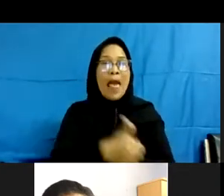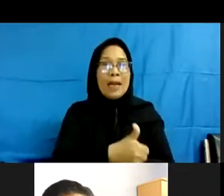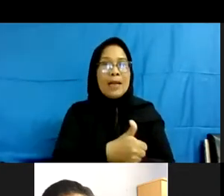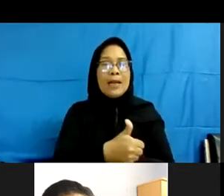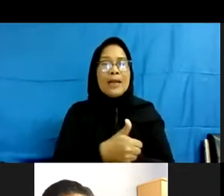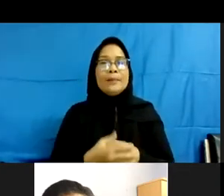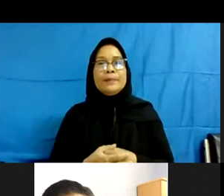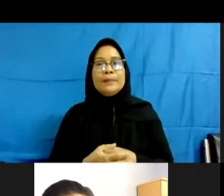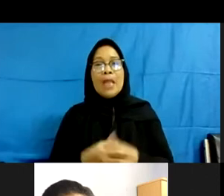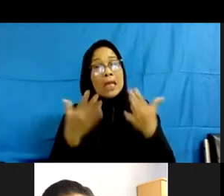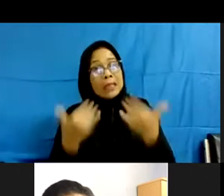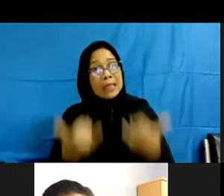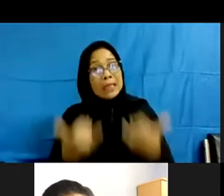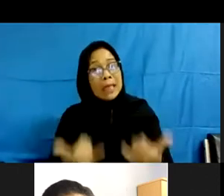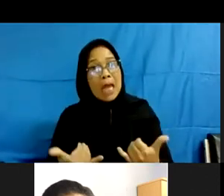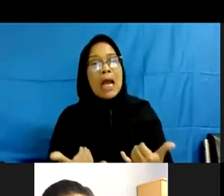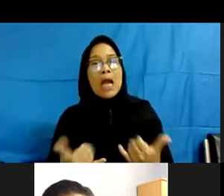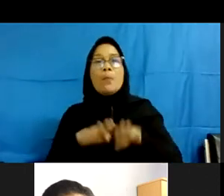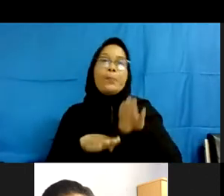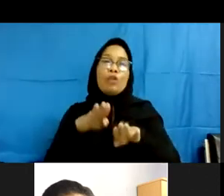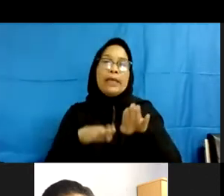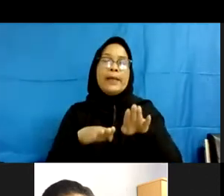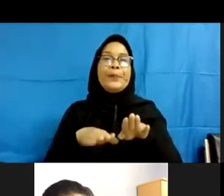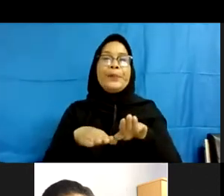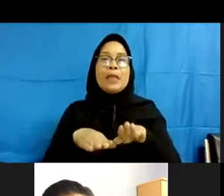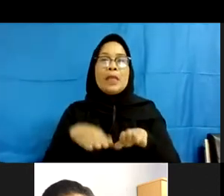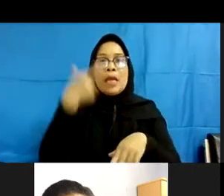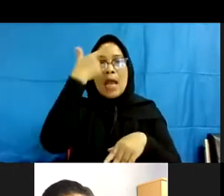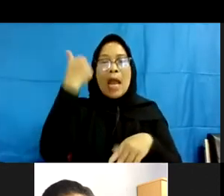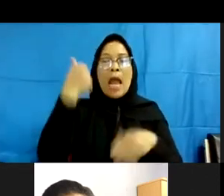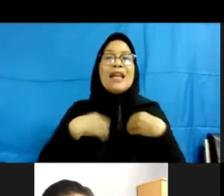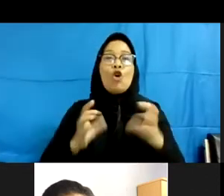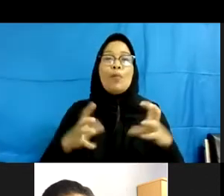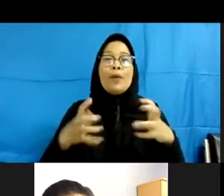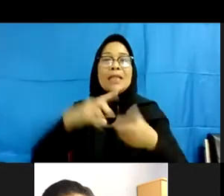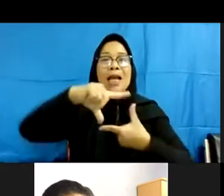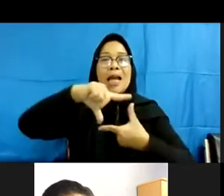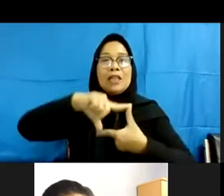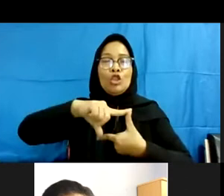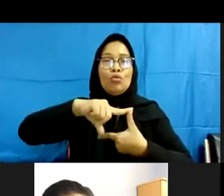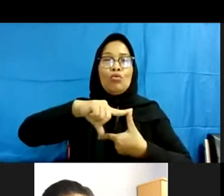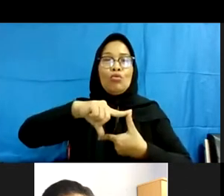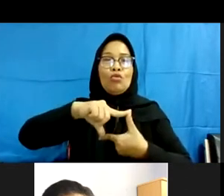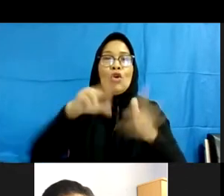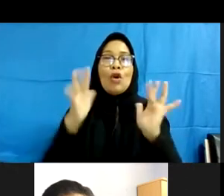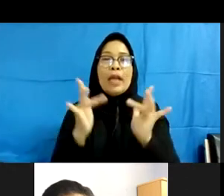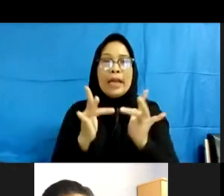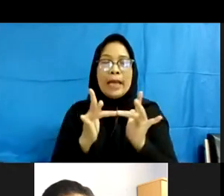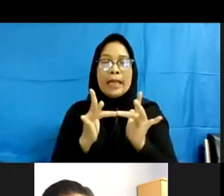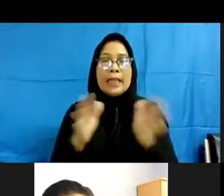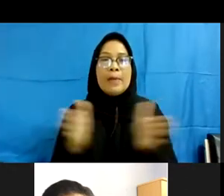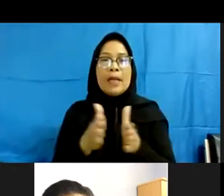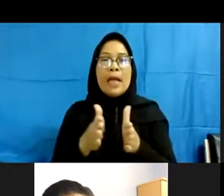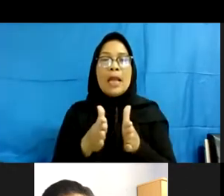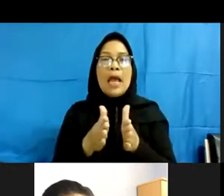Nah, kalau sekarang kadang-kadang karena kita kan ada komunitas Kartunet ya. Jadi Kartunet itu kebanyakan dari karya